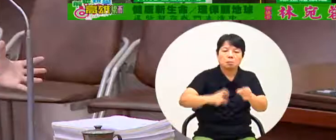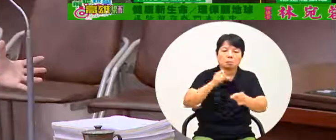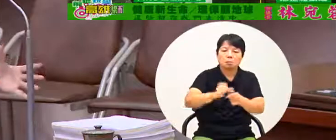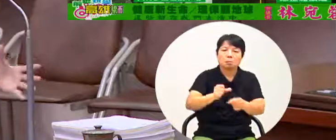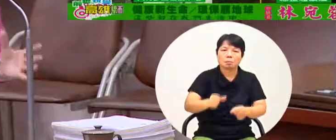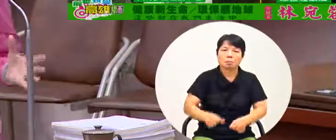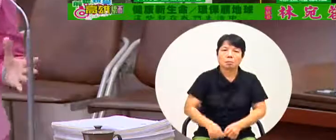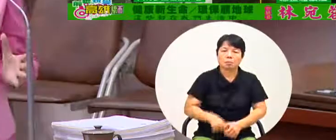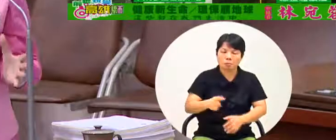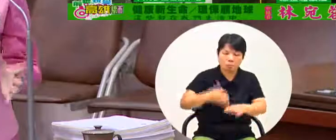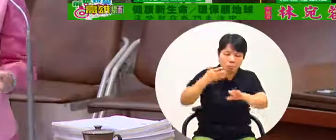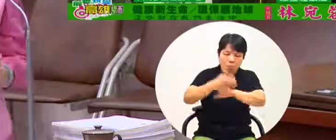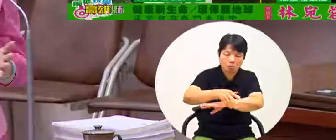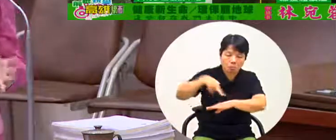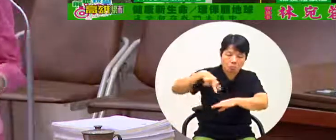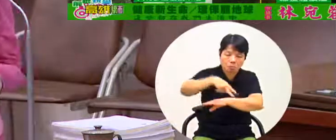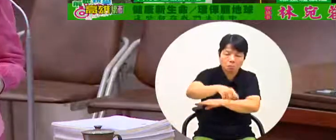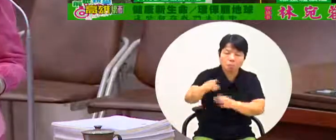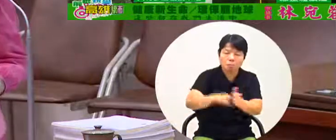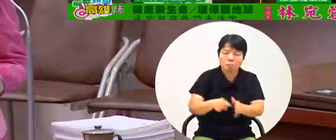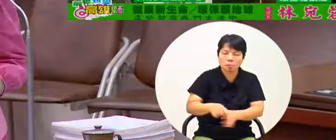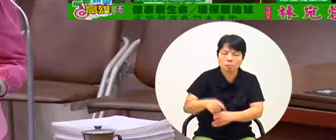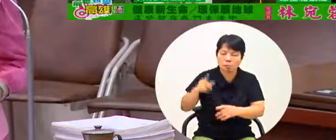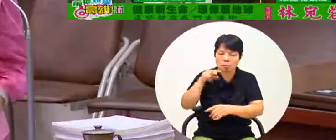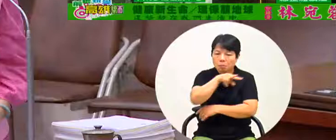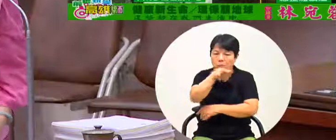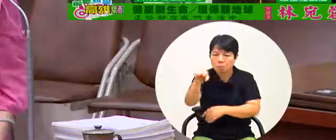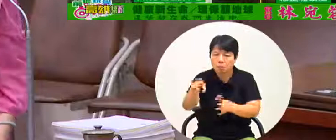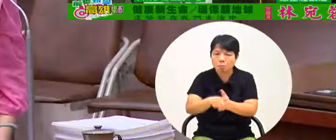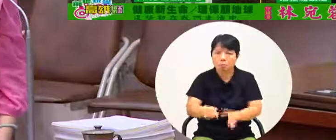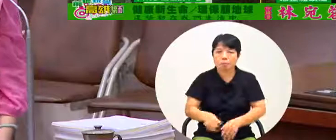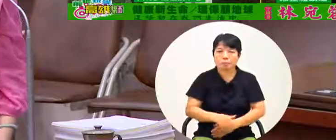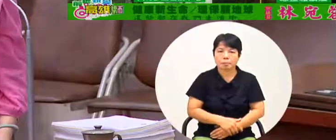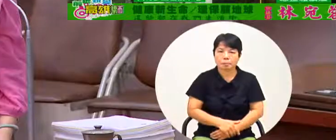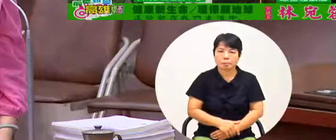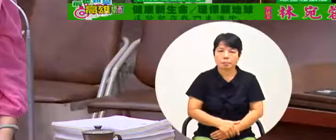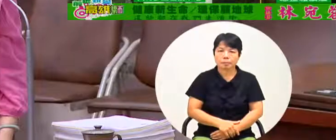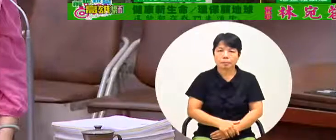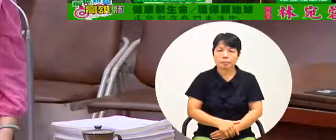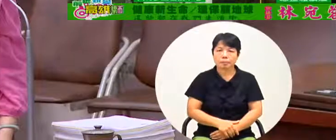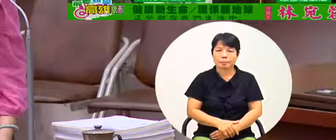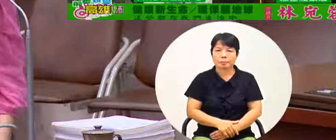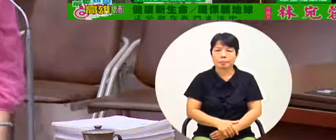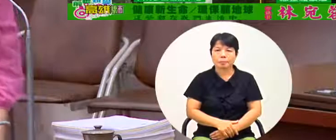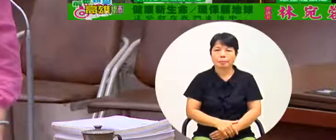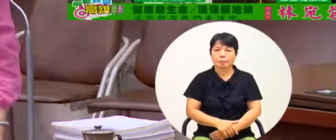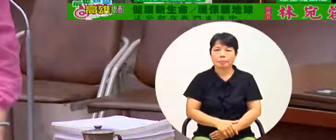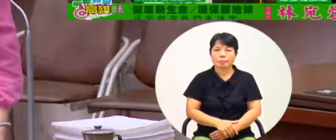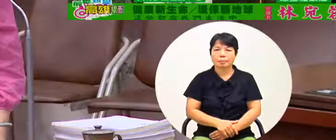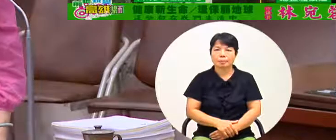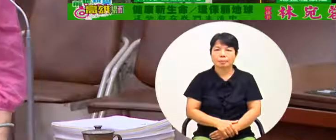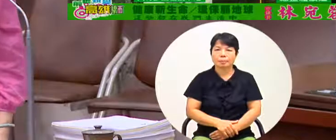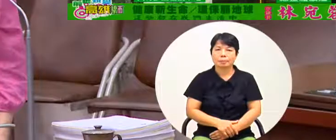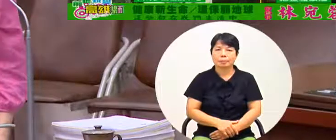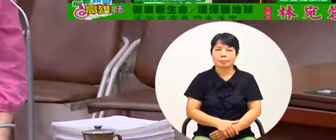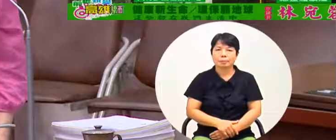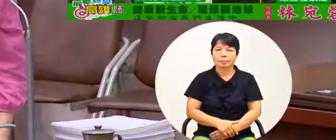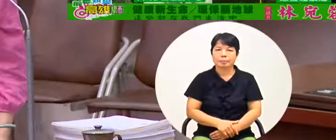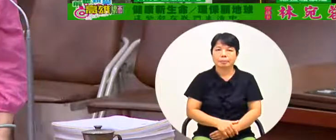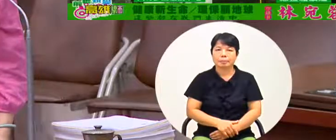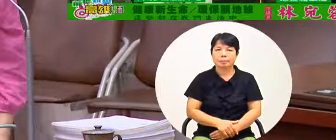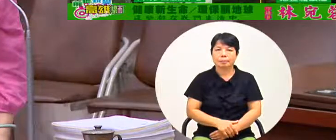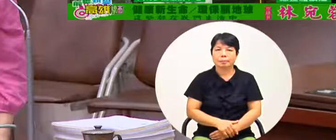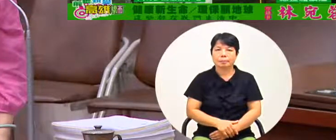要去看啊看，因为有当时哈，这都是。看了，但我是没有提出质询的